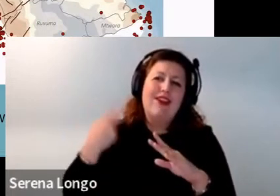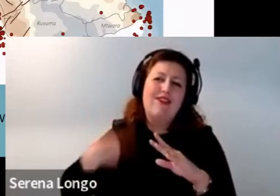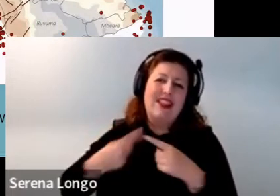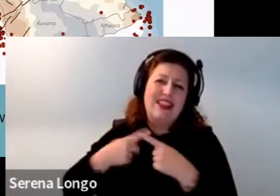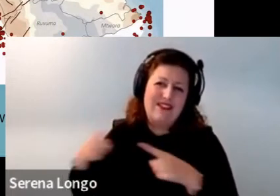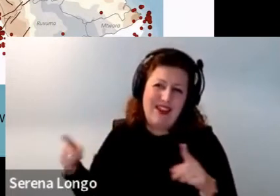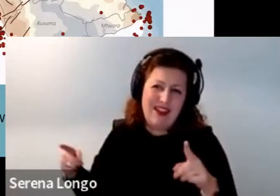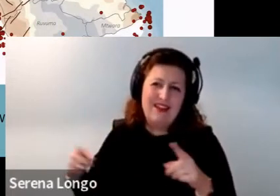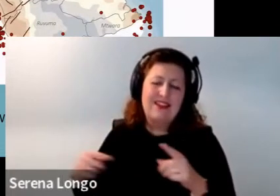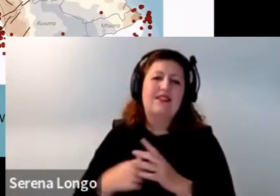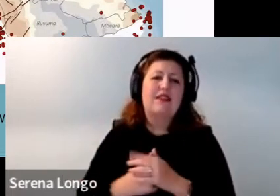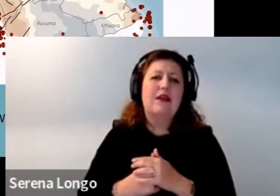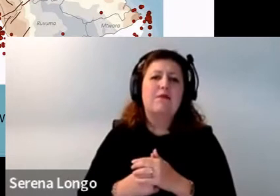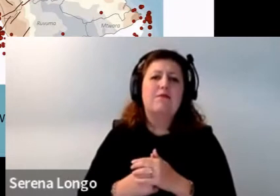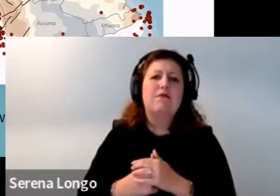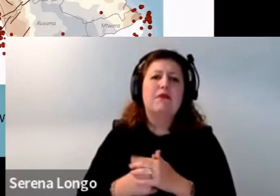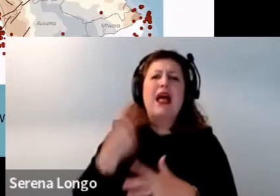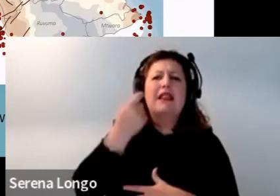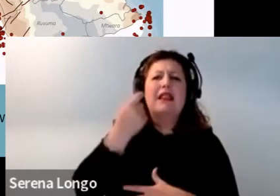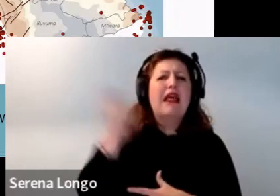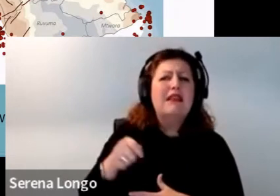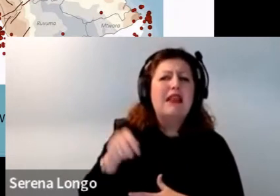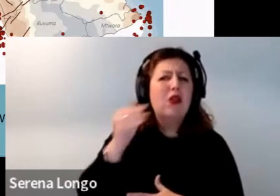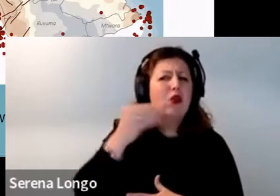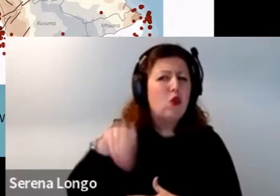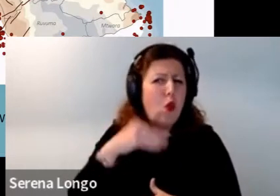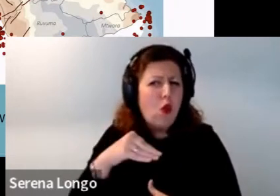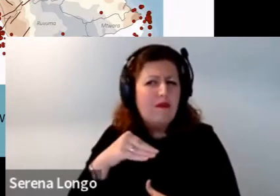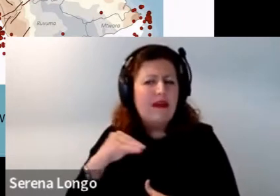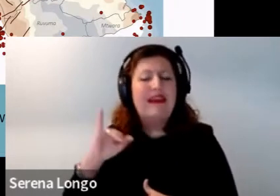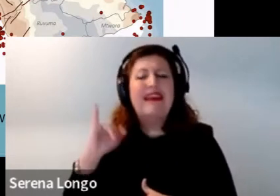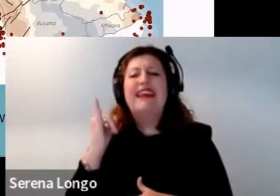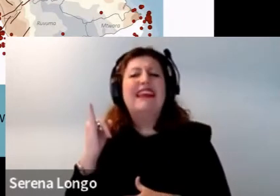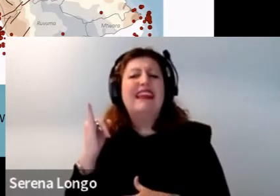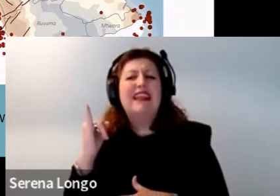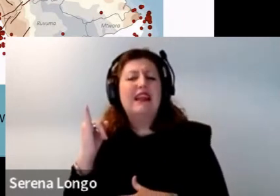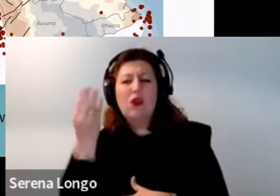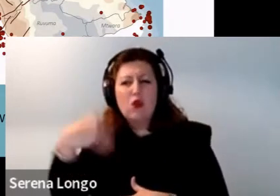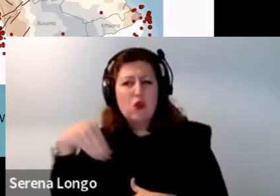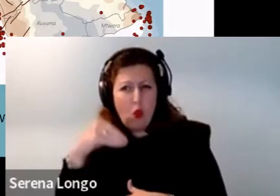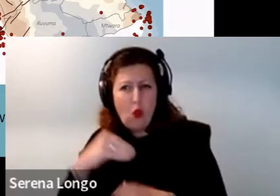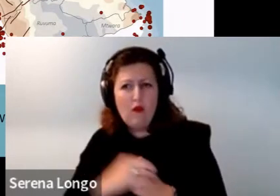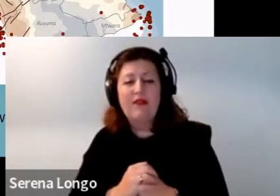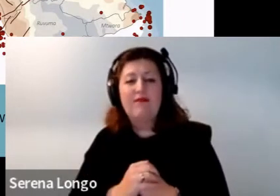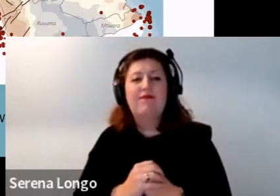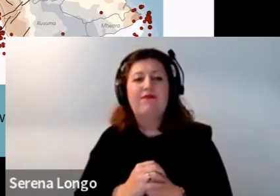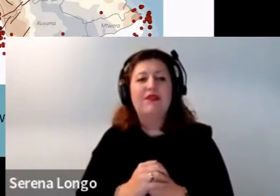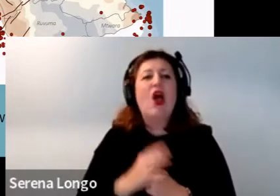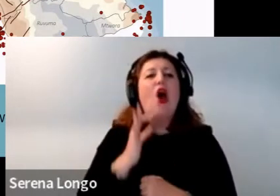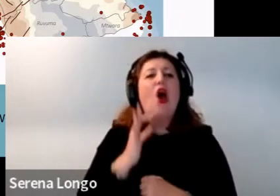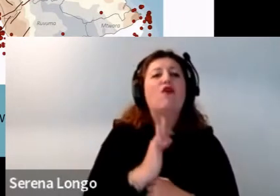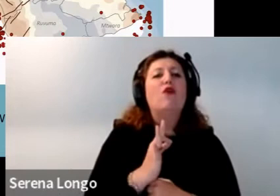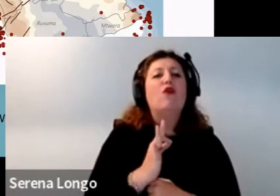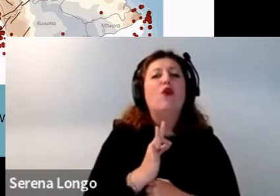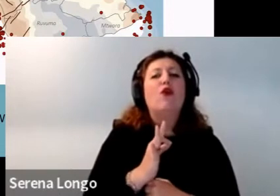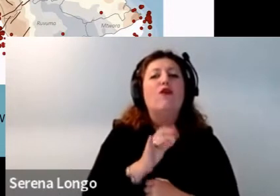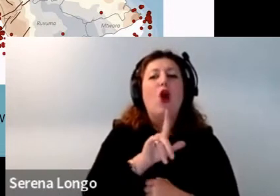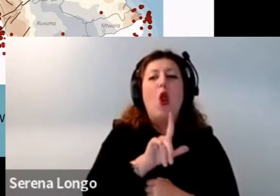Iringa e in caso anche dove è la Tanzania. Queste sono delle immagini fatte da un mio collega, Fulvio Lopane, con cui